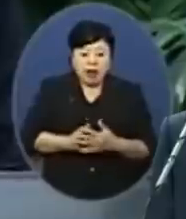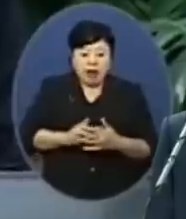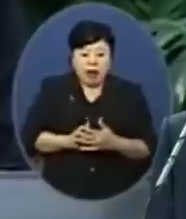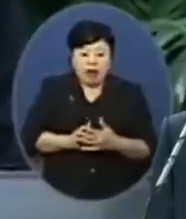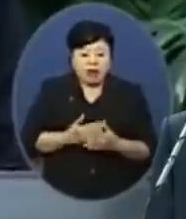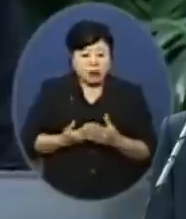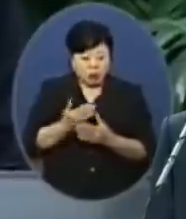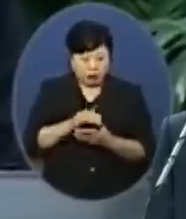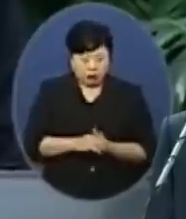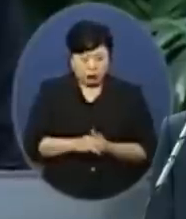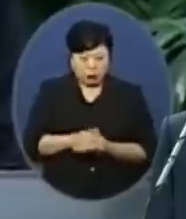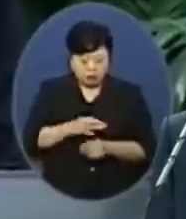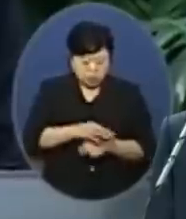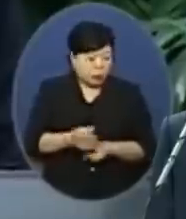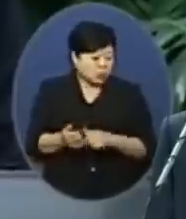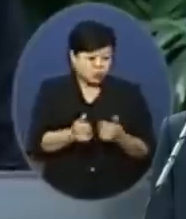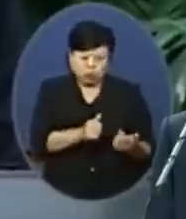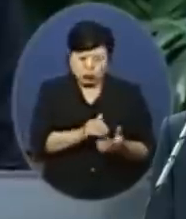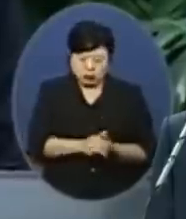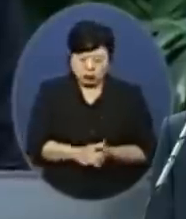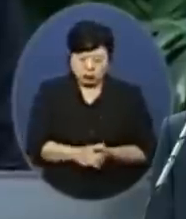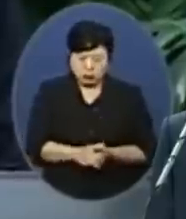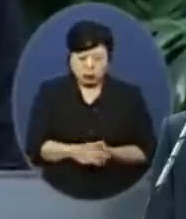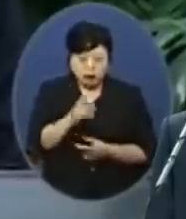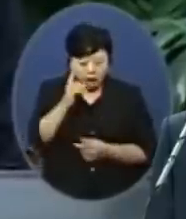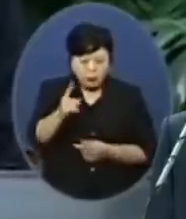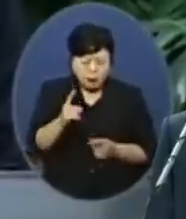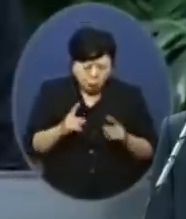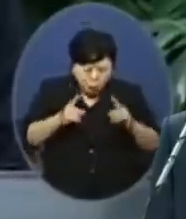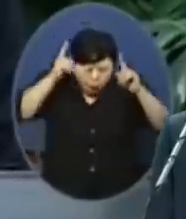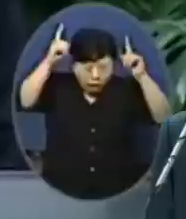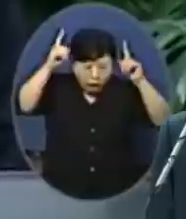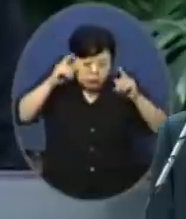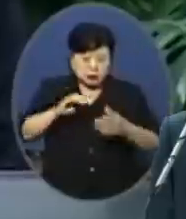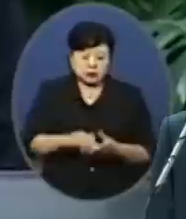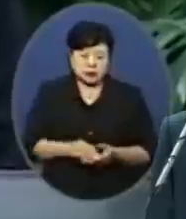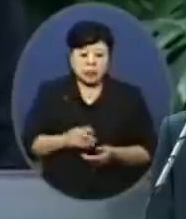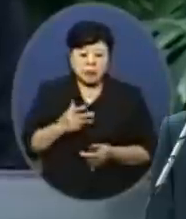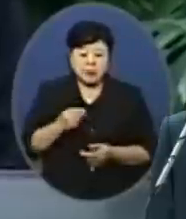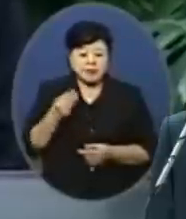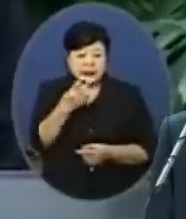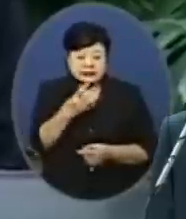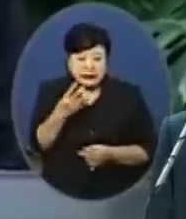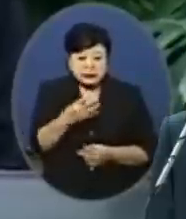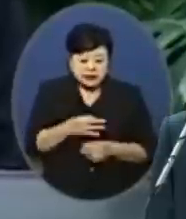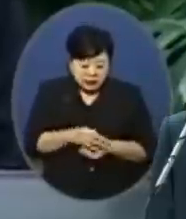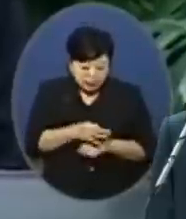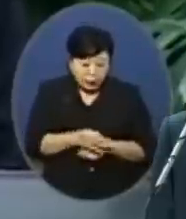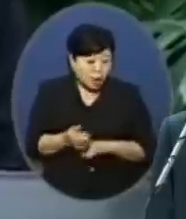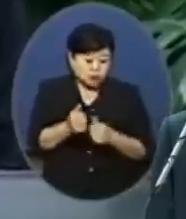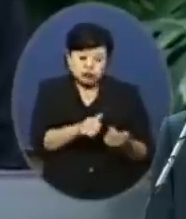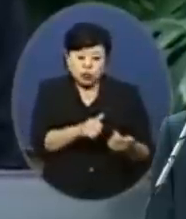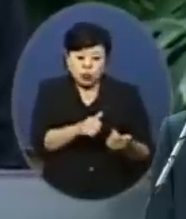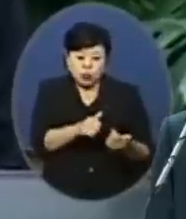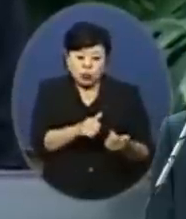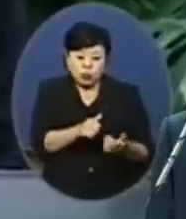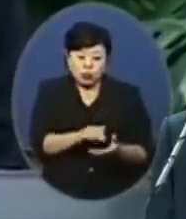않습니까? 세포가 죽습니다. 한 번 분노하는데 8만 4천 개의 세포가